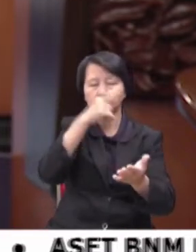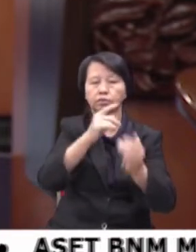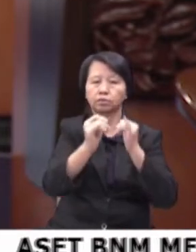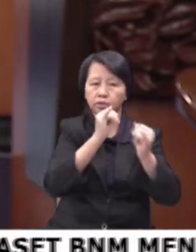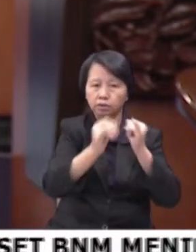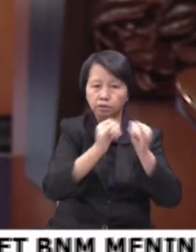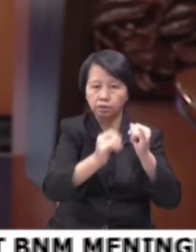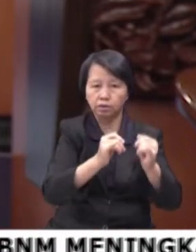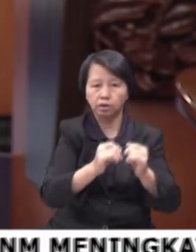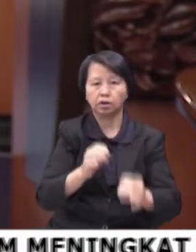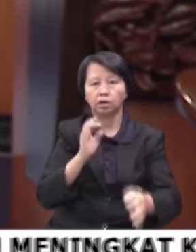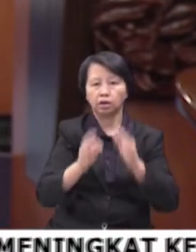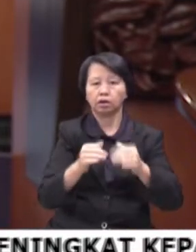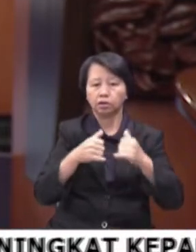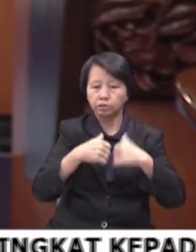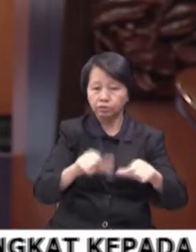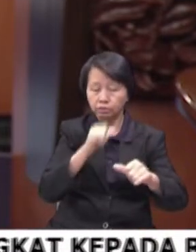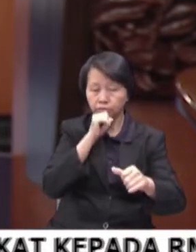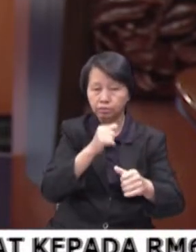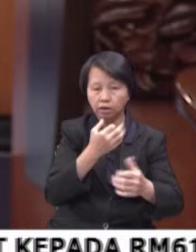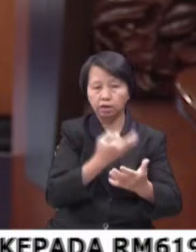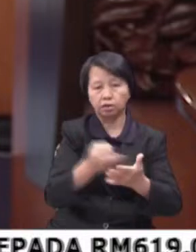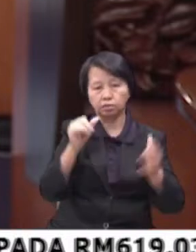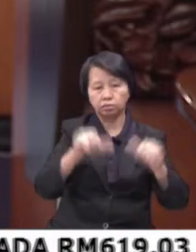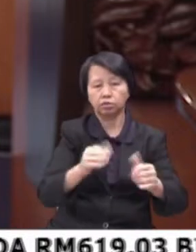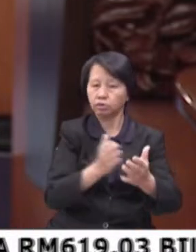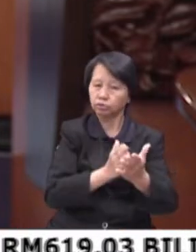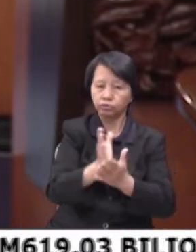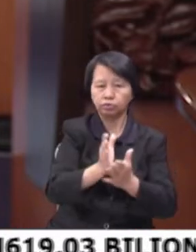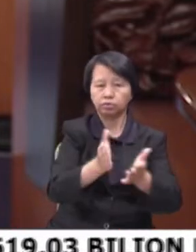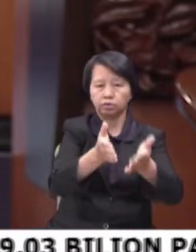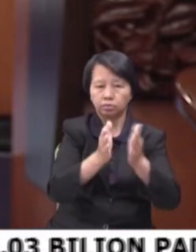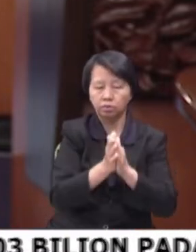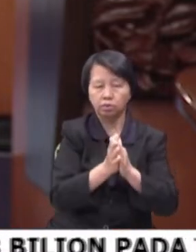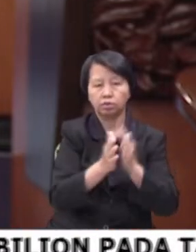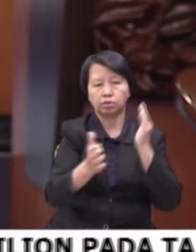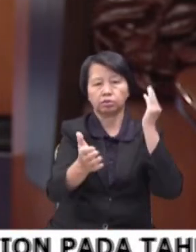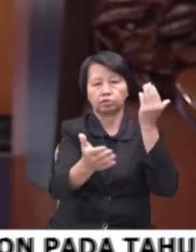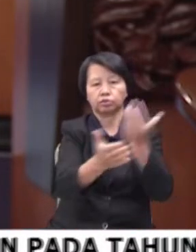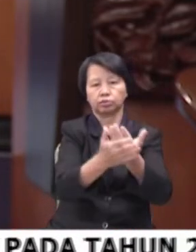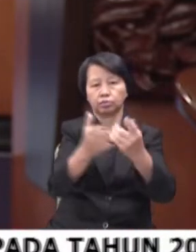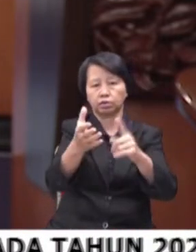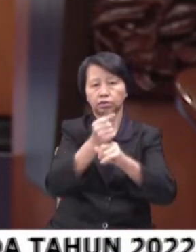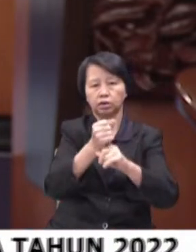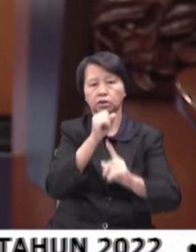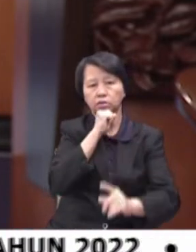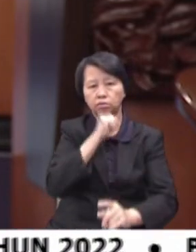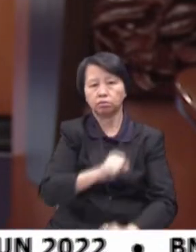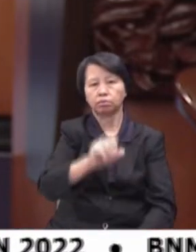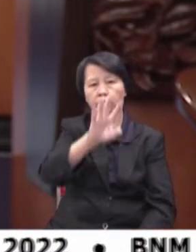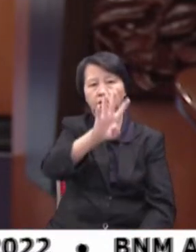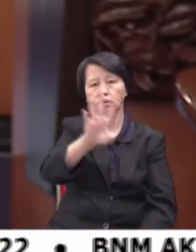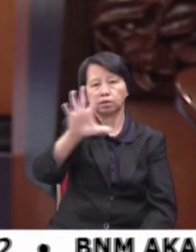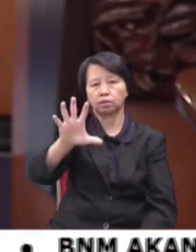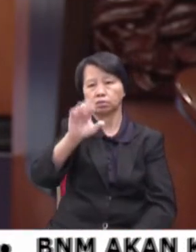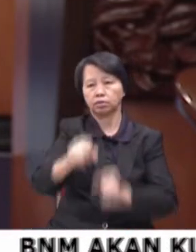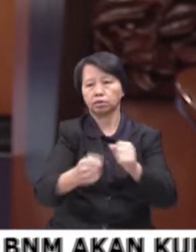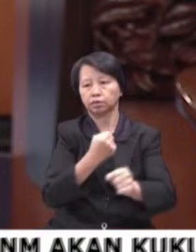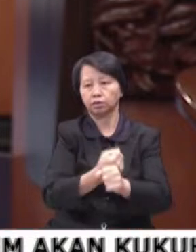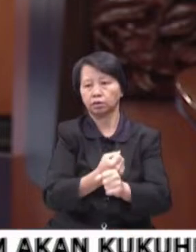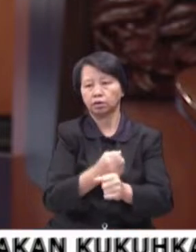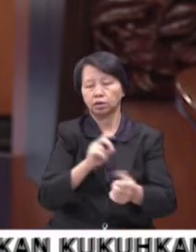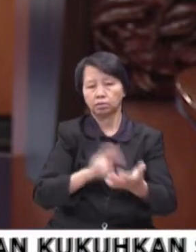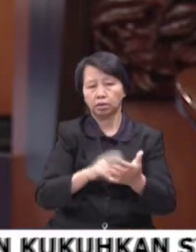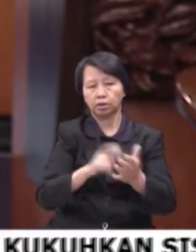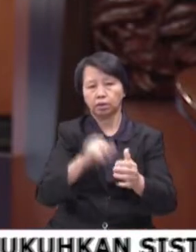calunya masih tidak berjaya boleh terus memohon sehingga mencapai umur 45 tahun bermaksud